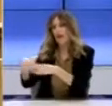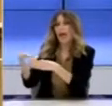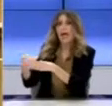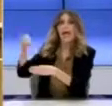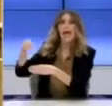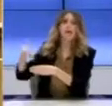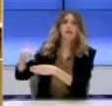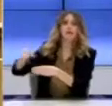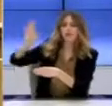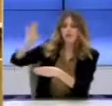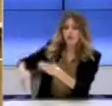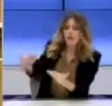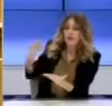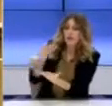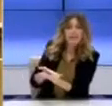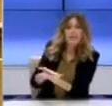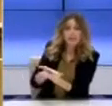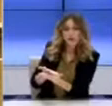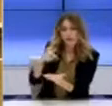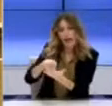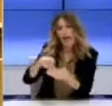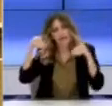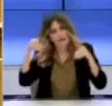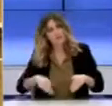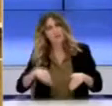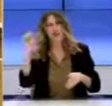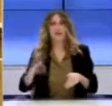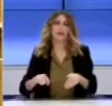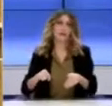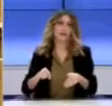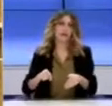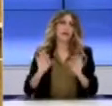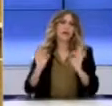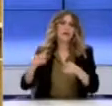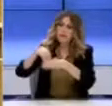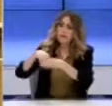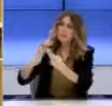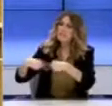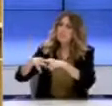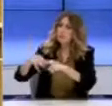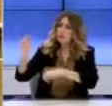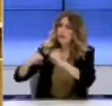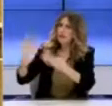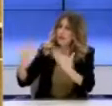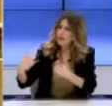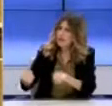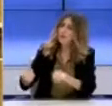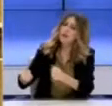οποία αποτυπώνει σε περίπτωση που δεν υπάρχει ομοφωνία τις πλειοψηφίες που διαμορφώνονται εντός της Επιτροπής, έχουν